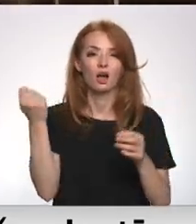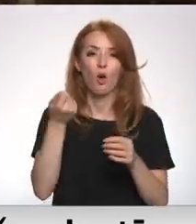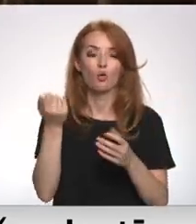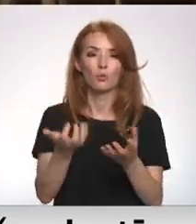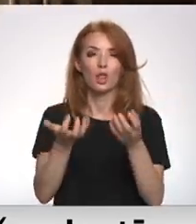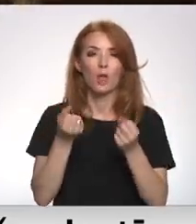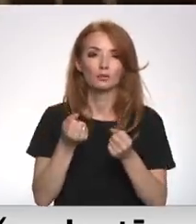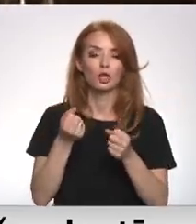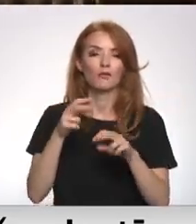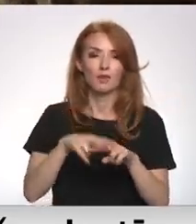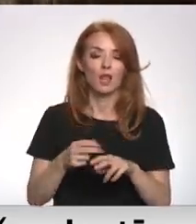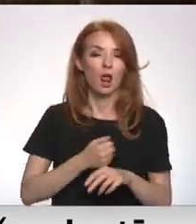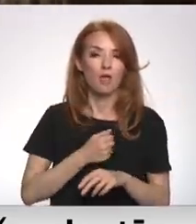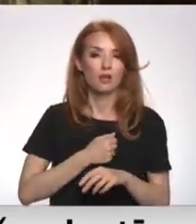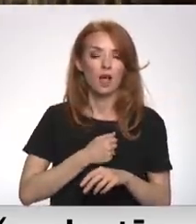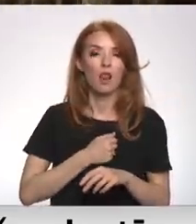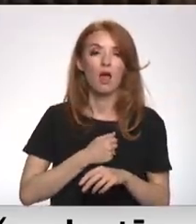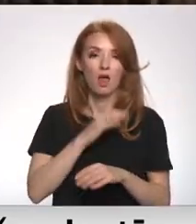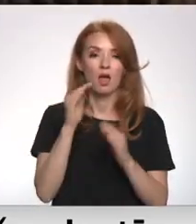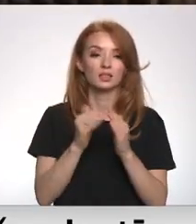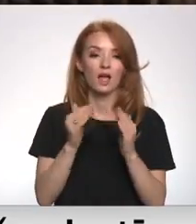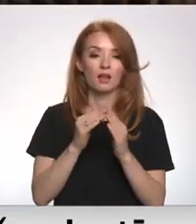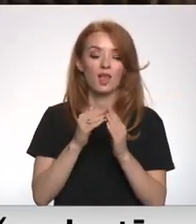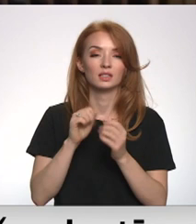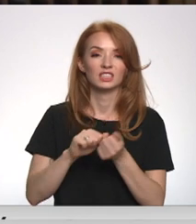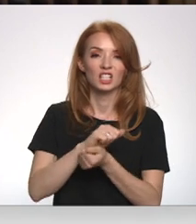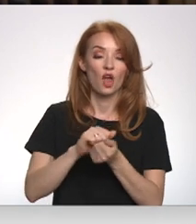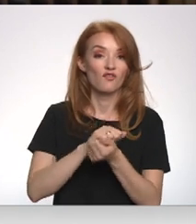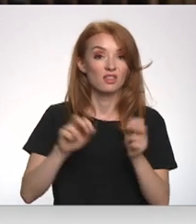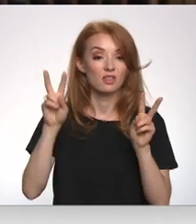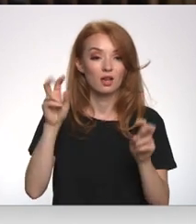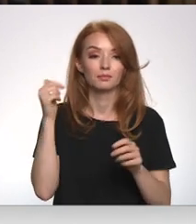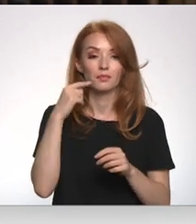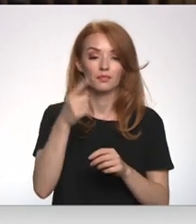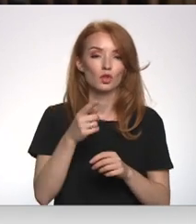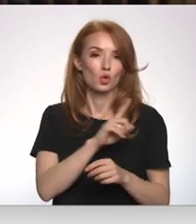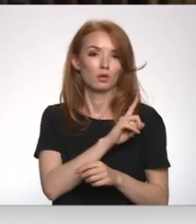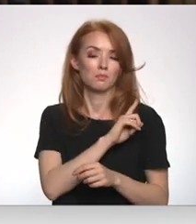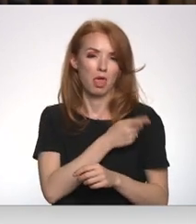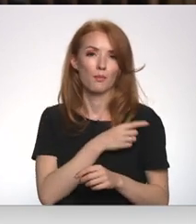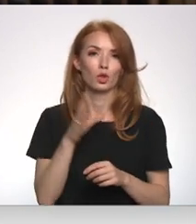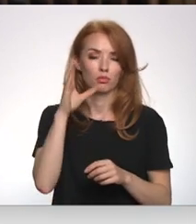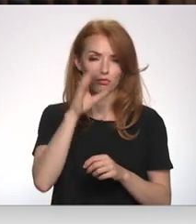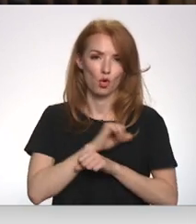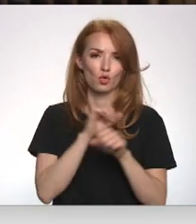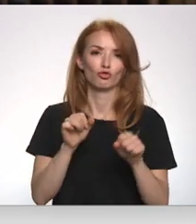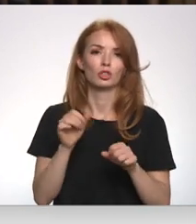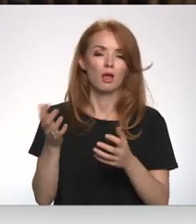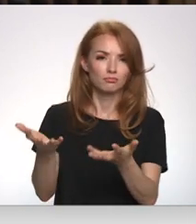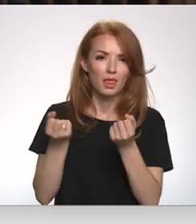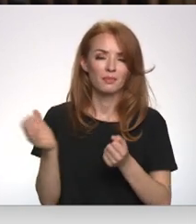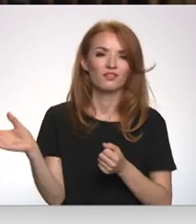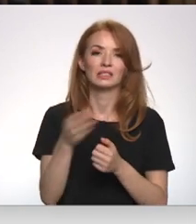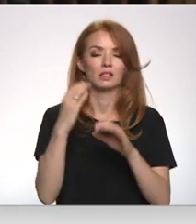pieņemšanas punktiem Latgalē – Rēzeknes dzirnavniekā. Spējam nodrošināt visas kravas, kas mums tiek atvestas pieņemšanu,